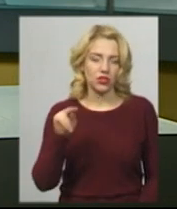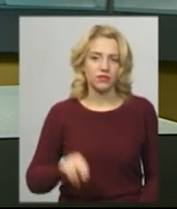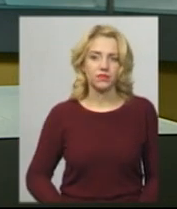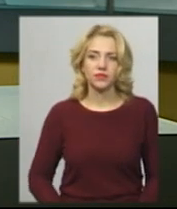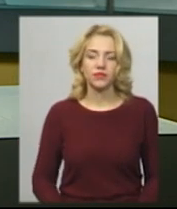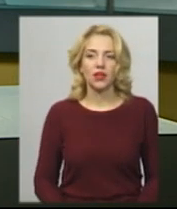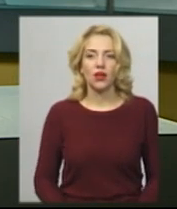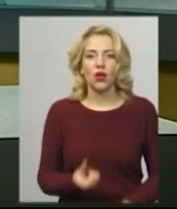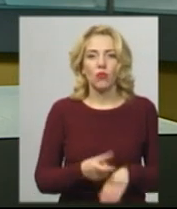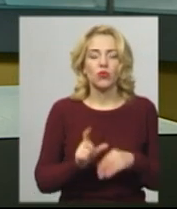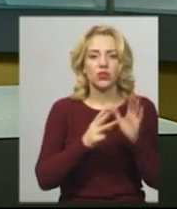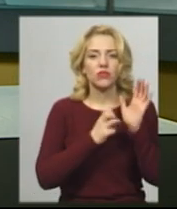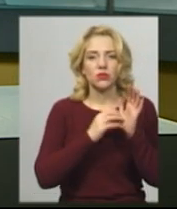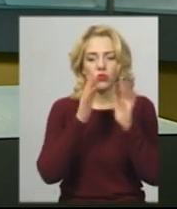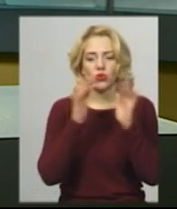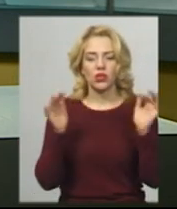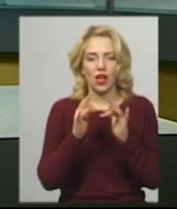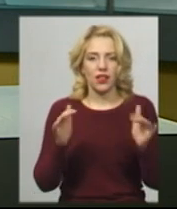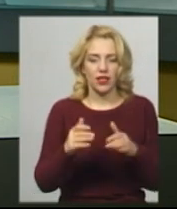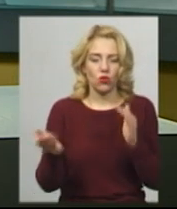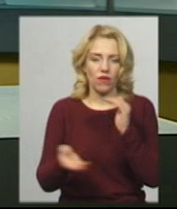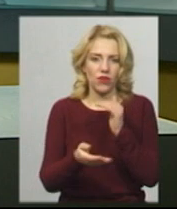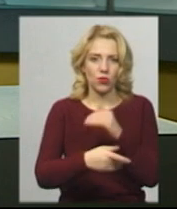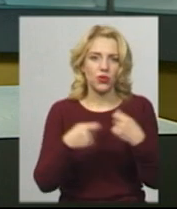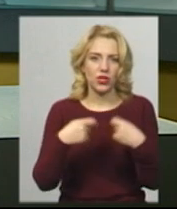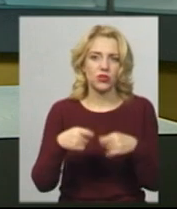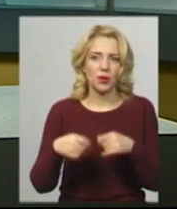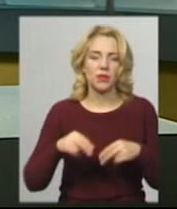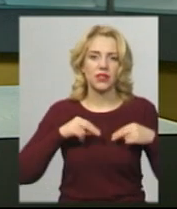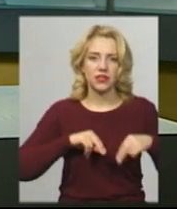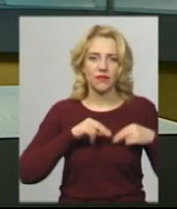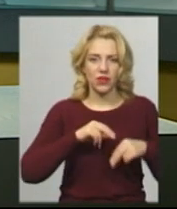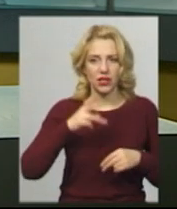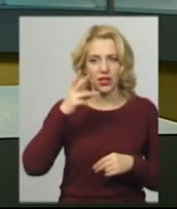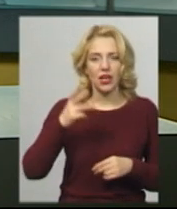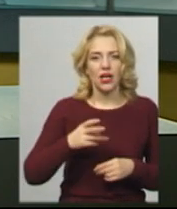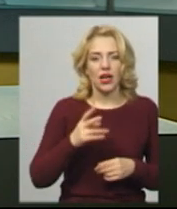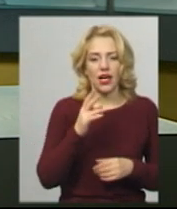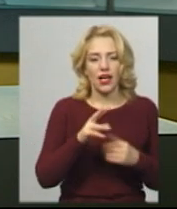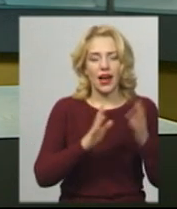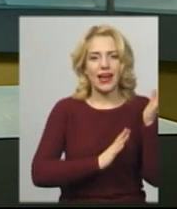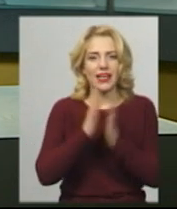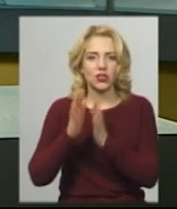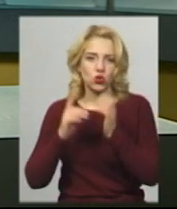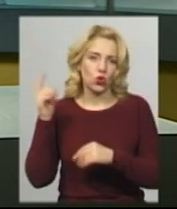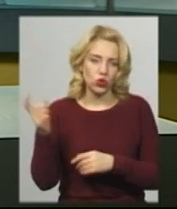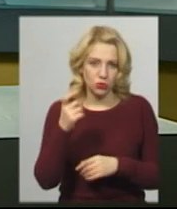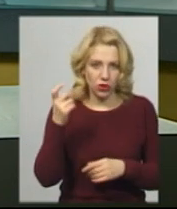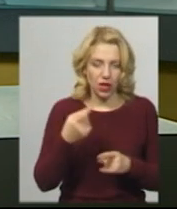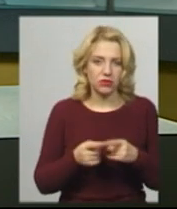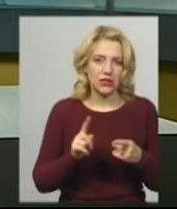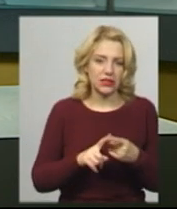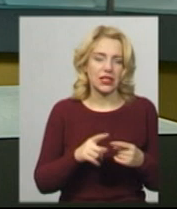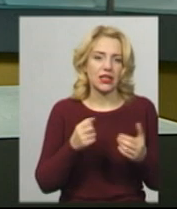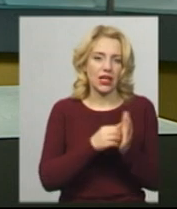Понад 800 ялинок вирубали та реалізували працівники Хмельницького лісомисливського господарства перед новорічними святами. Це дані